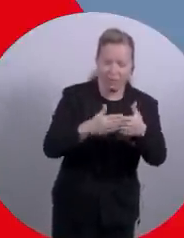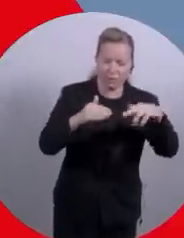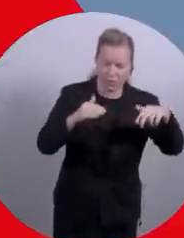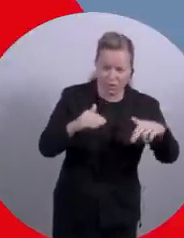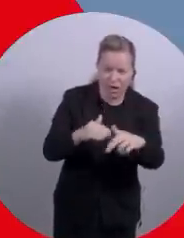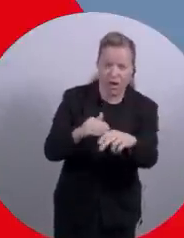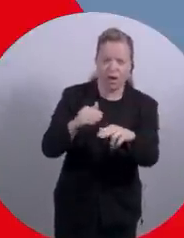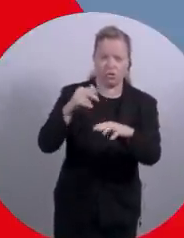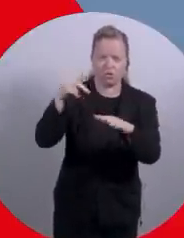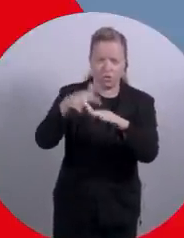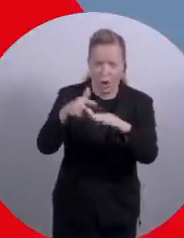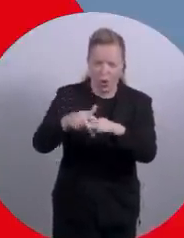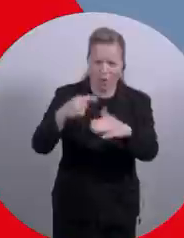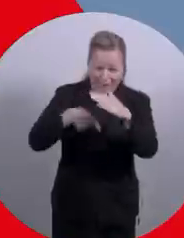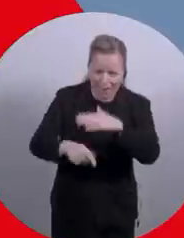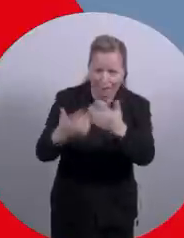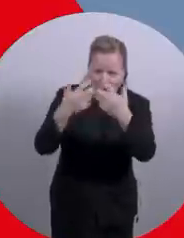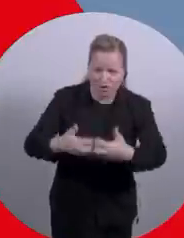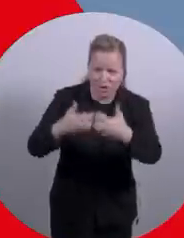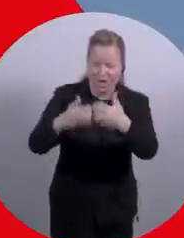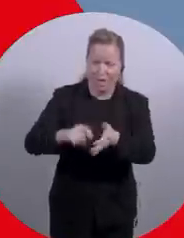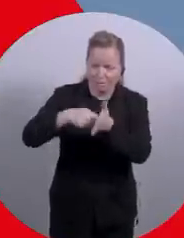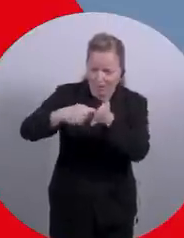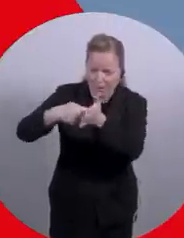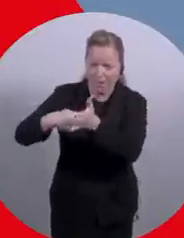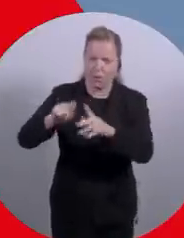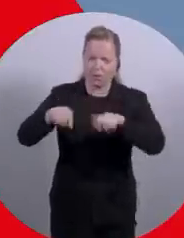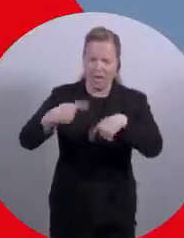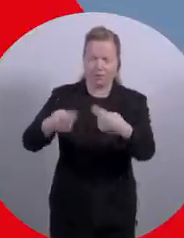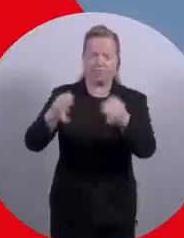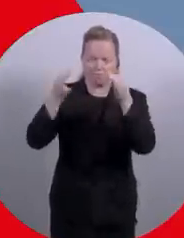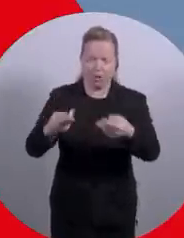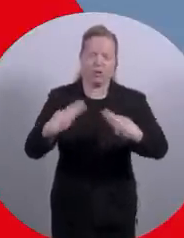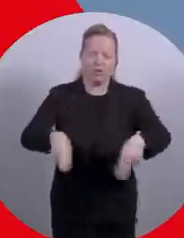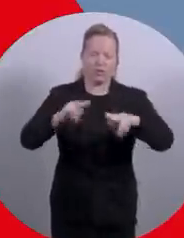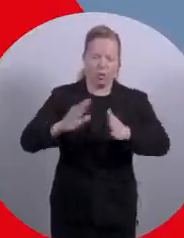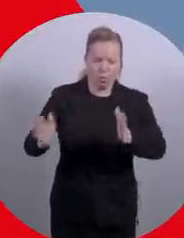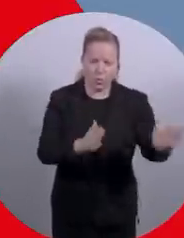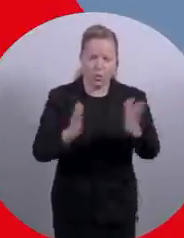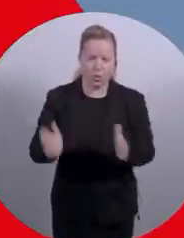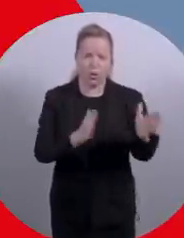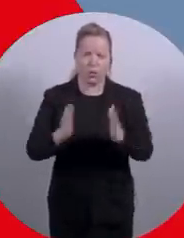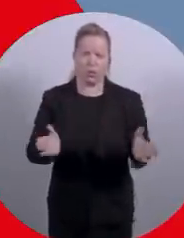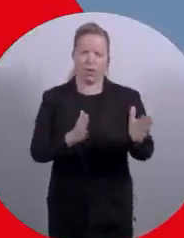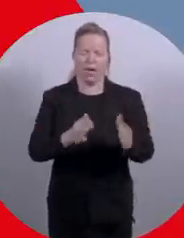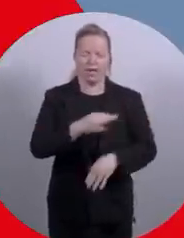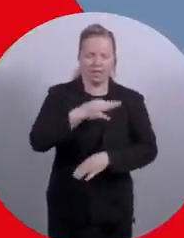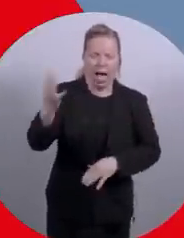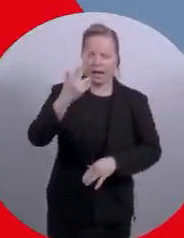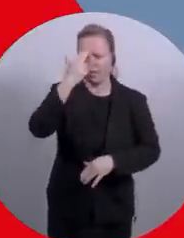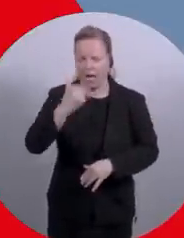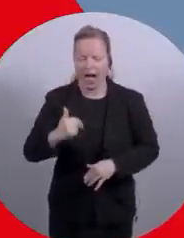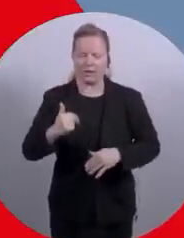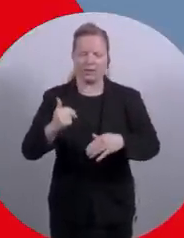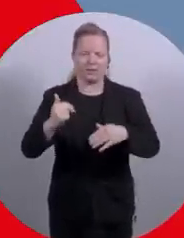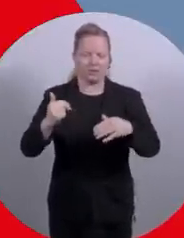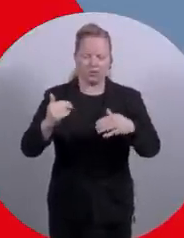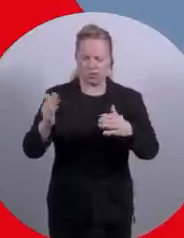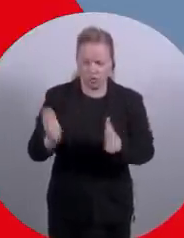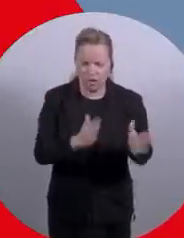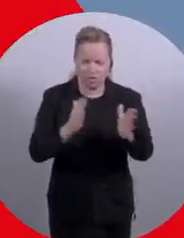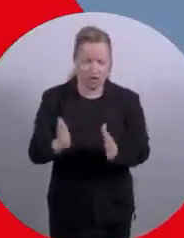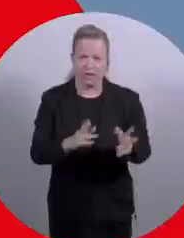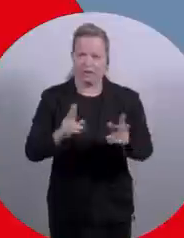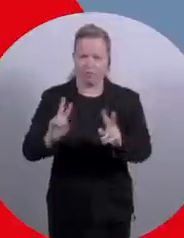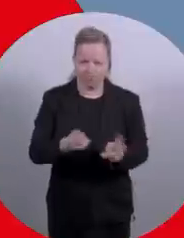müssen die Störung in der Maschine beheben quittieren und dann ist wieder weitergegangen immer kurz und wir haben Tagschicht und Nachtschicht Wochen für Monate dieselbe